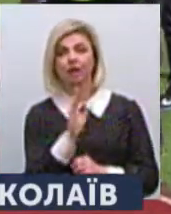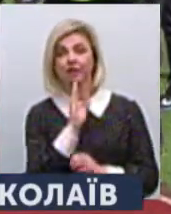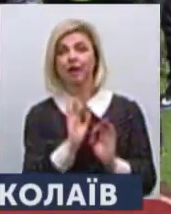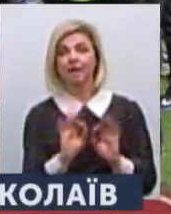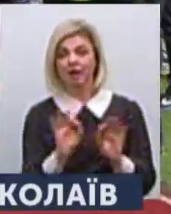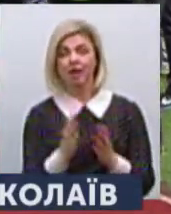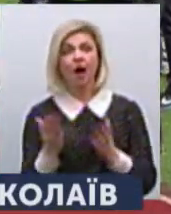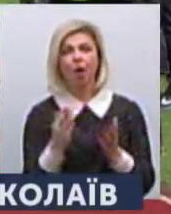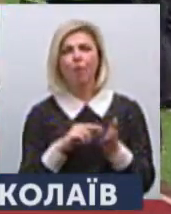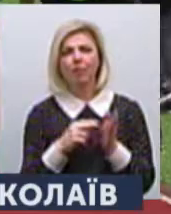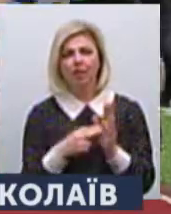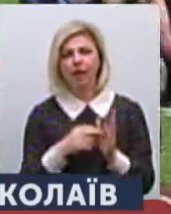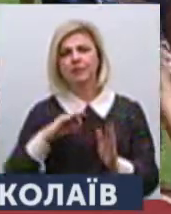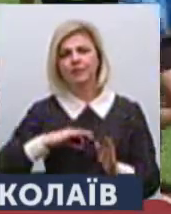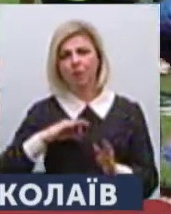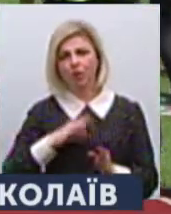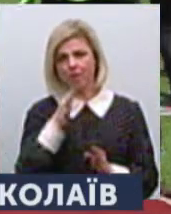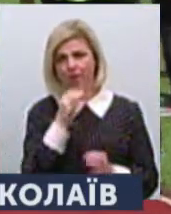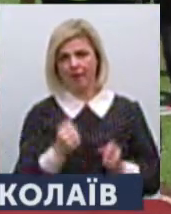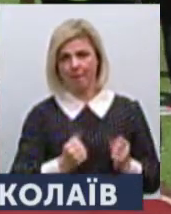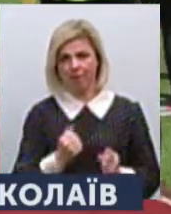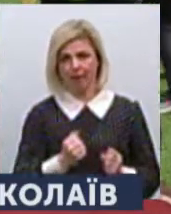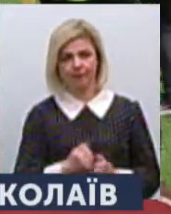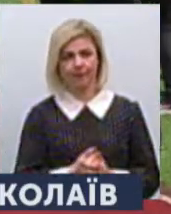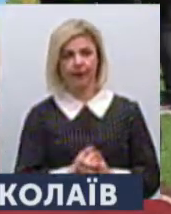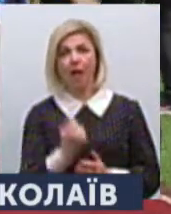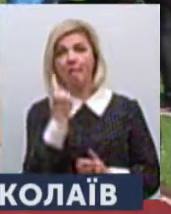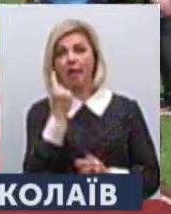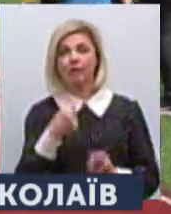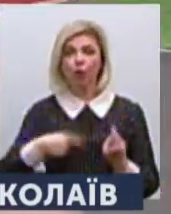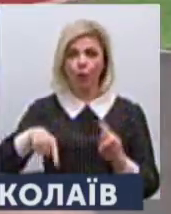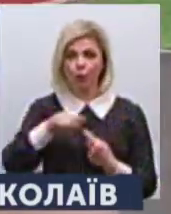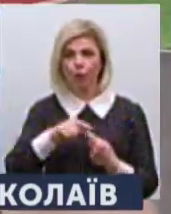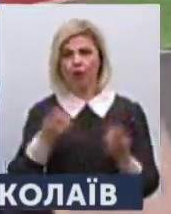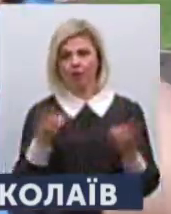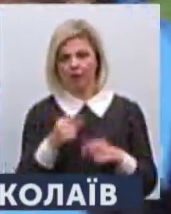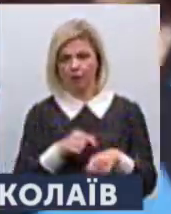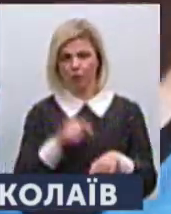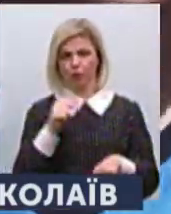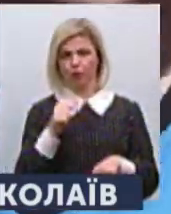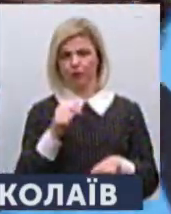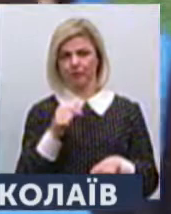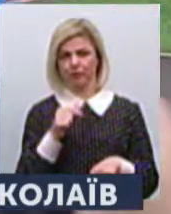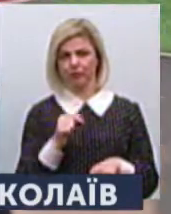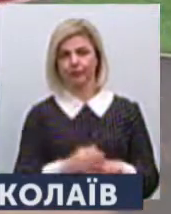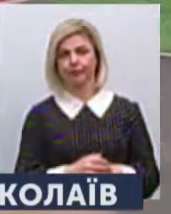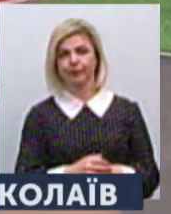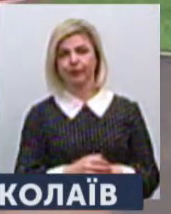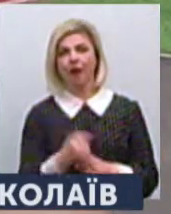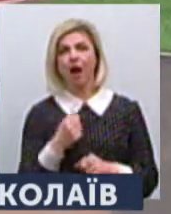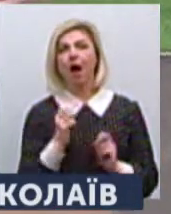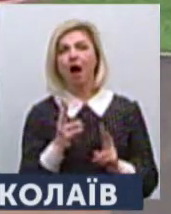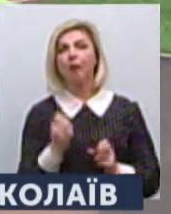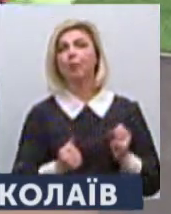яку стратегію використовувала під час забігу. Перший круг потрібно було просто почувствувати. Перше коло потрібно було просто відчути, як